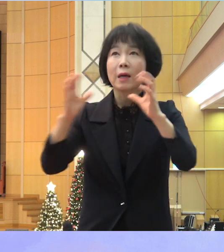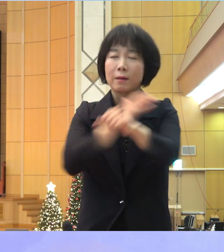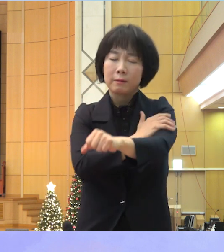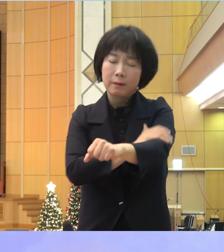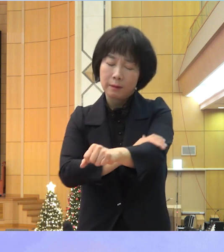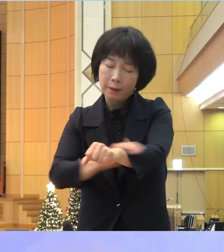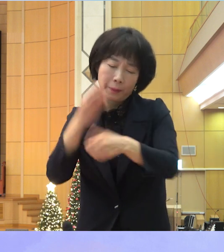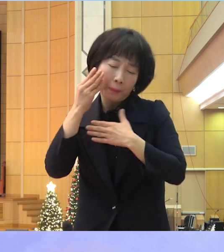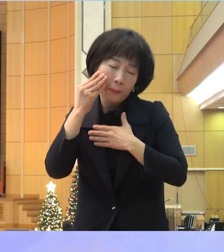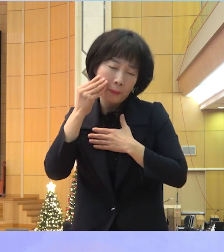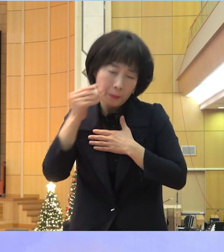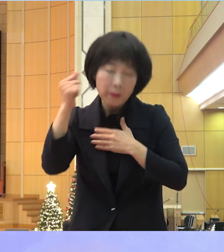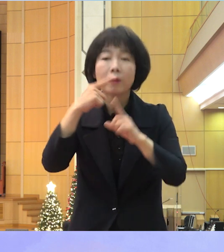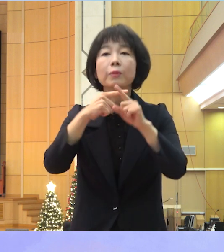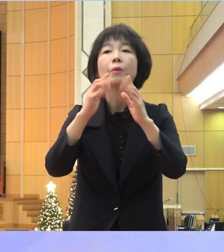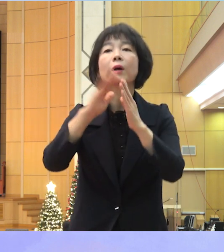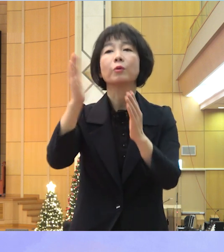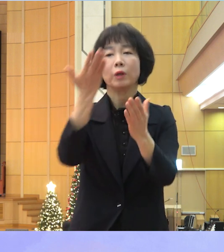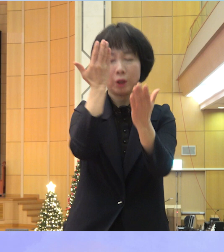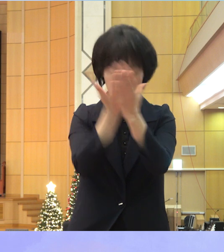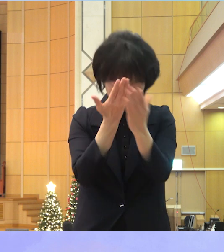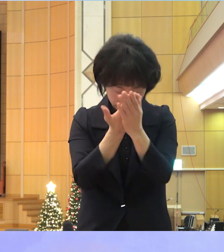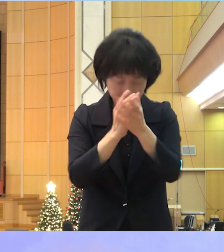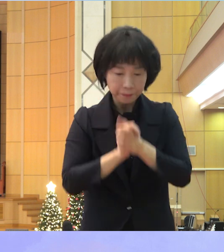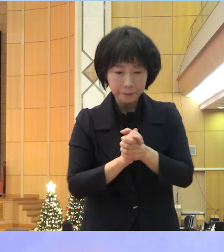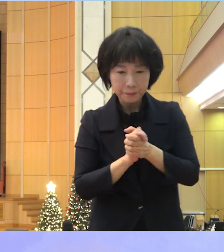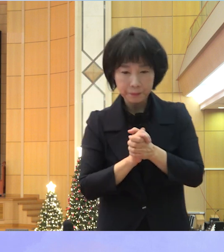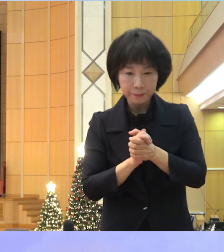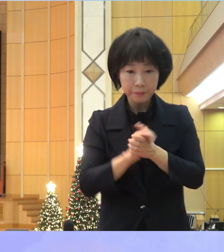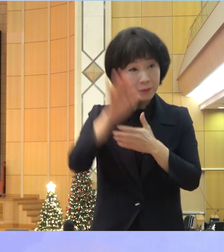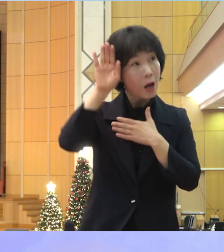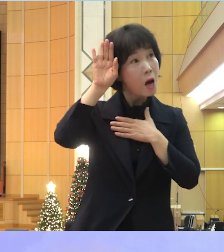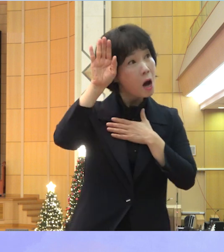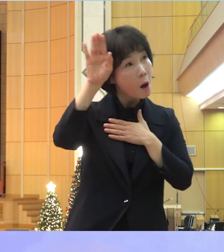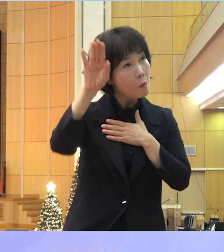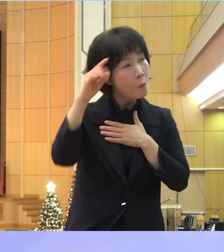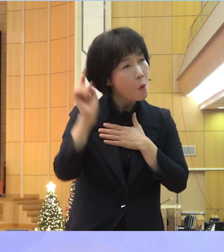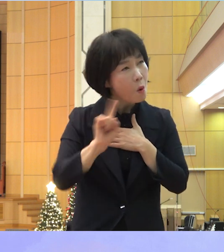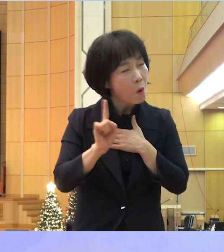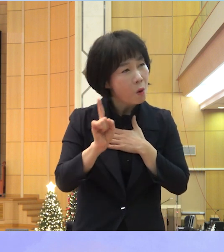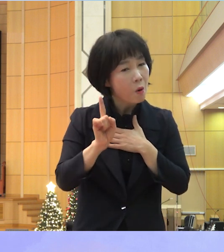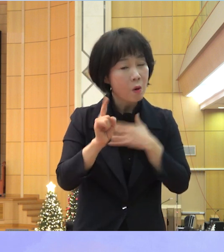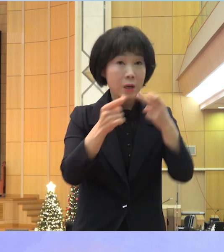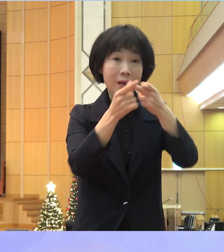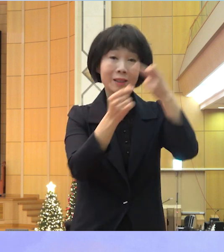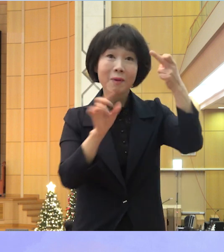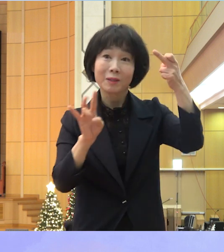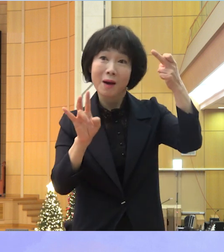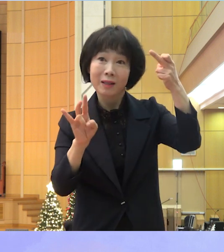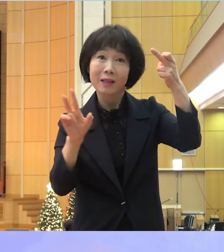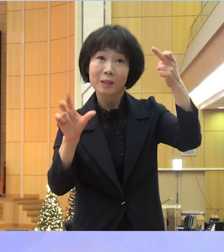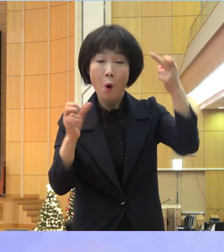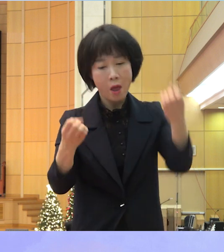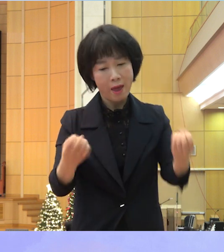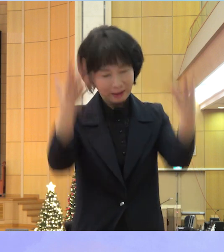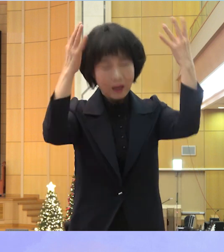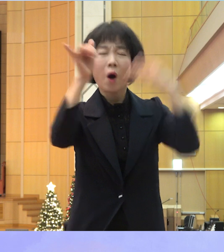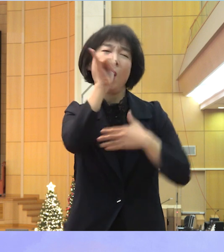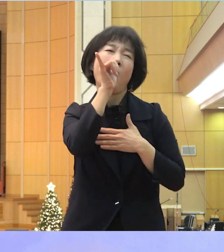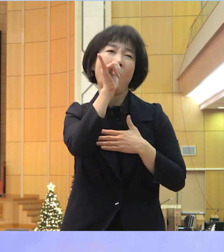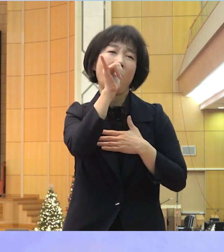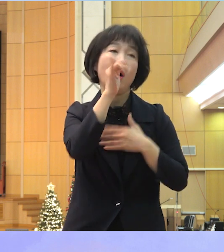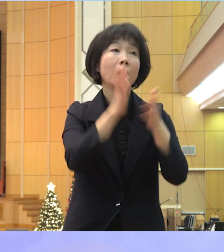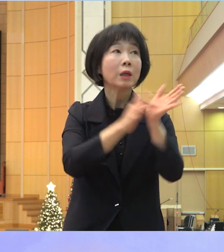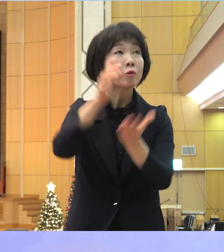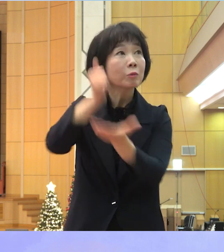나라를 든든히 세워가는 교회 되게 하여 주시옵소서. 앞으로 있을 이제 아버지 성탄 전야제 행사를